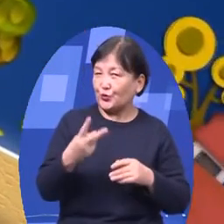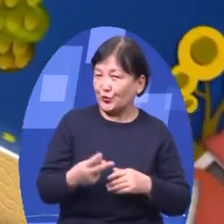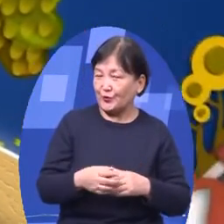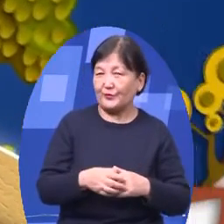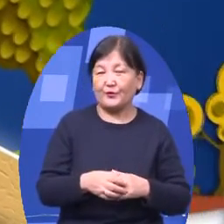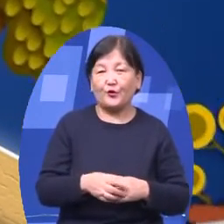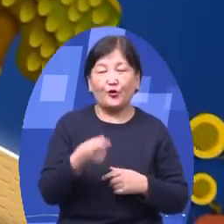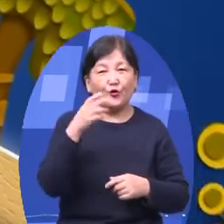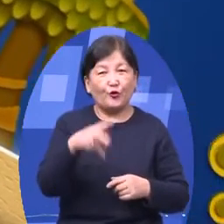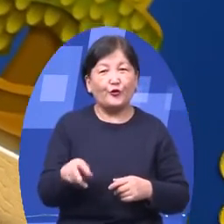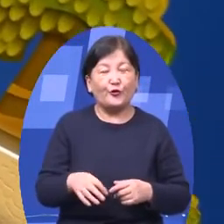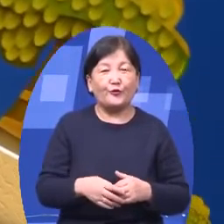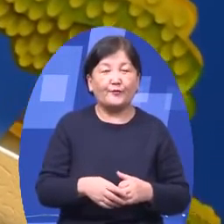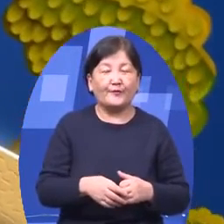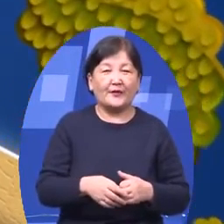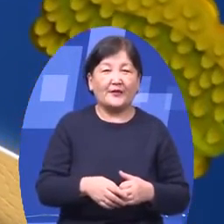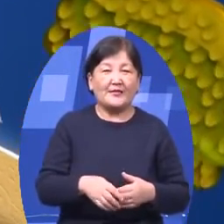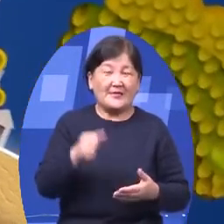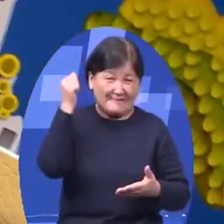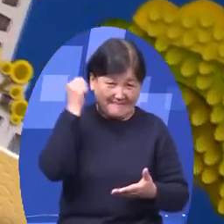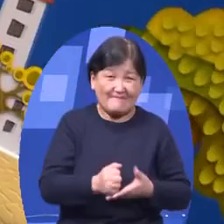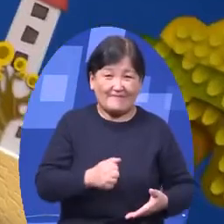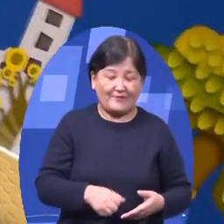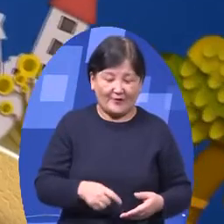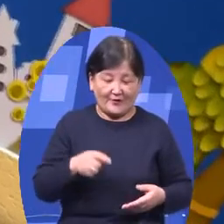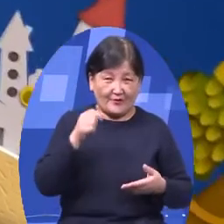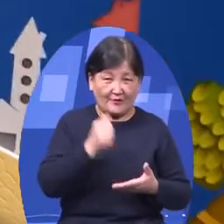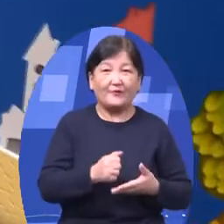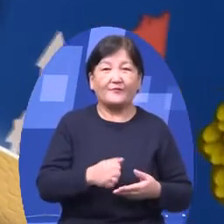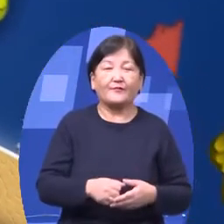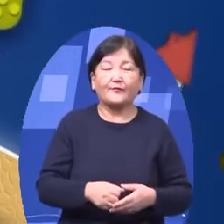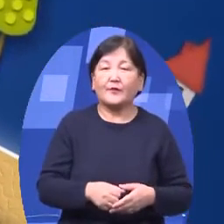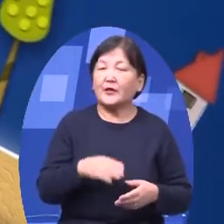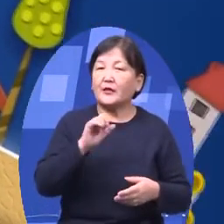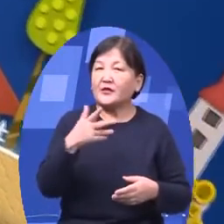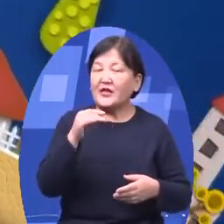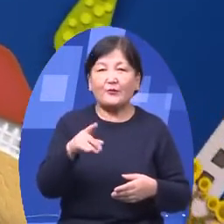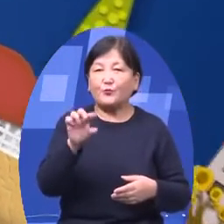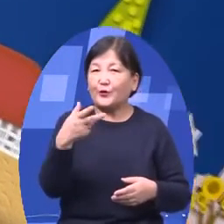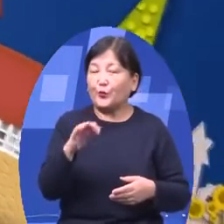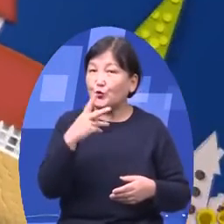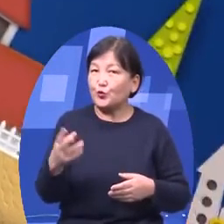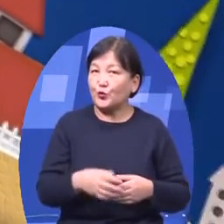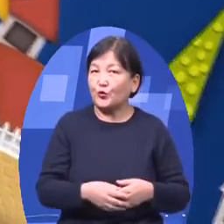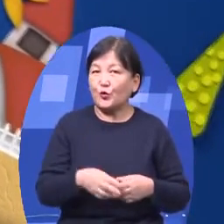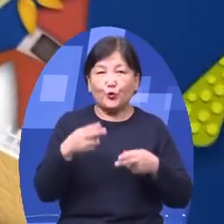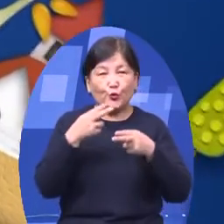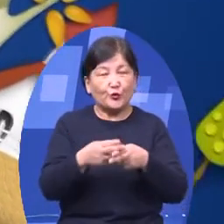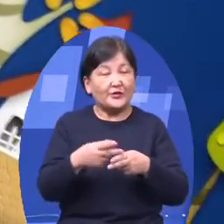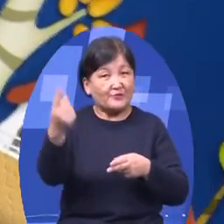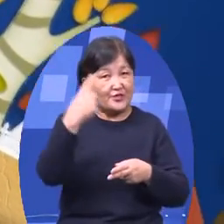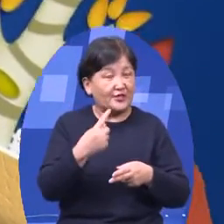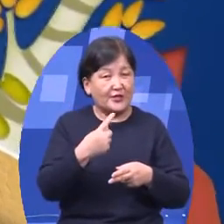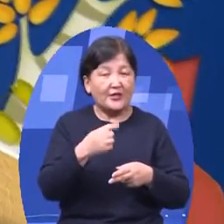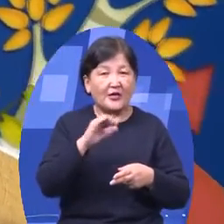хүмүүдээ. Хөлнөөс нь хамгийн чангаар тэвэрэн шүү хүүхдүүдээ тавьж болохгүй шүү. Тусламж ирсэл огт тавьж болохгүй